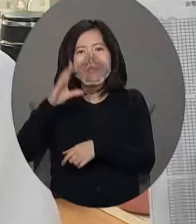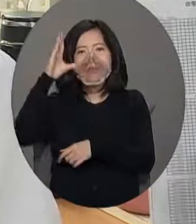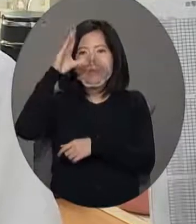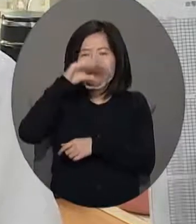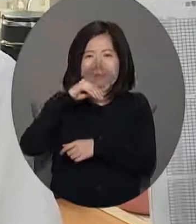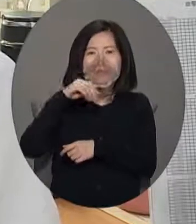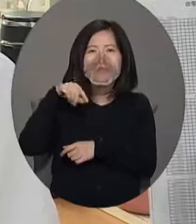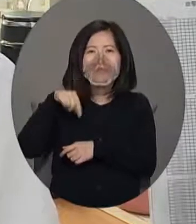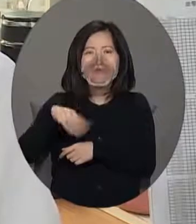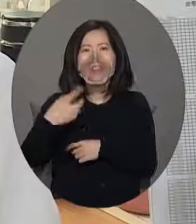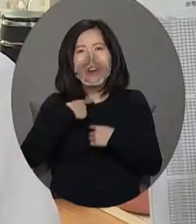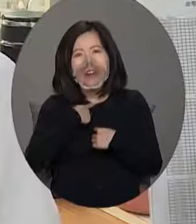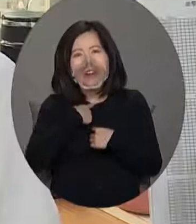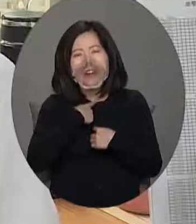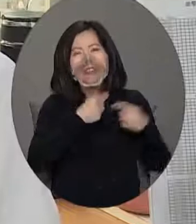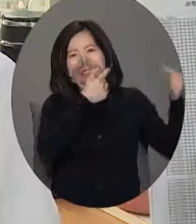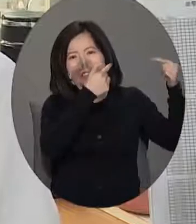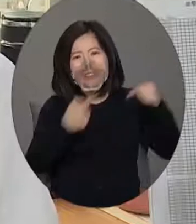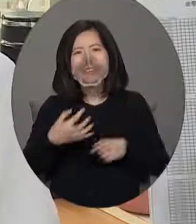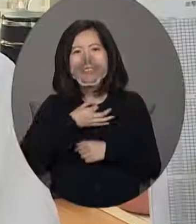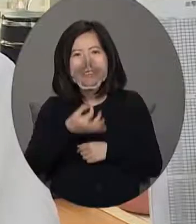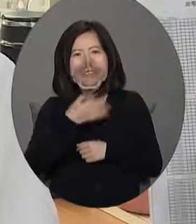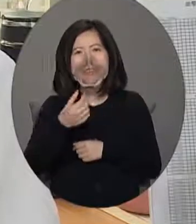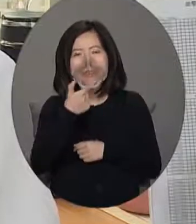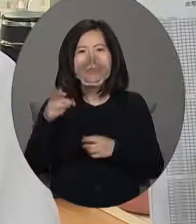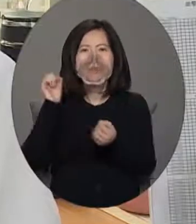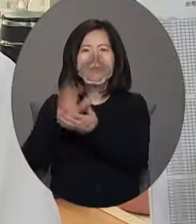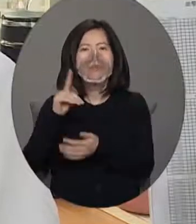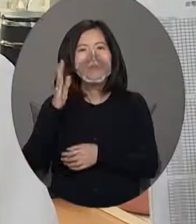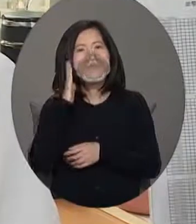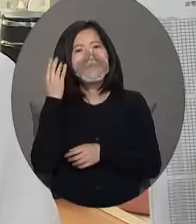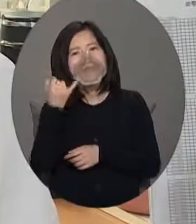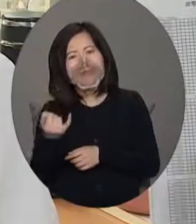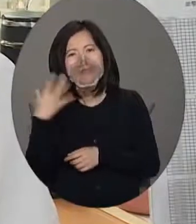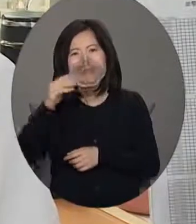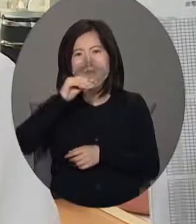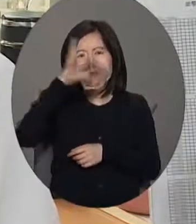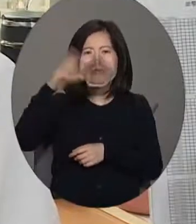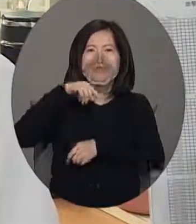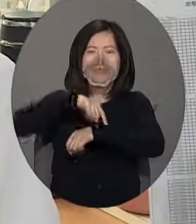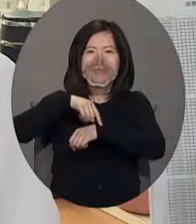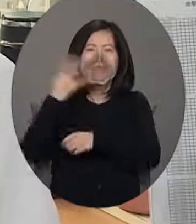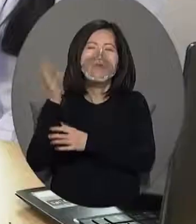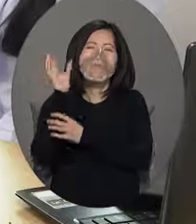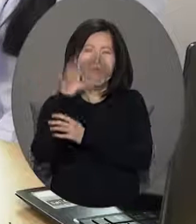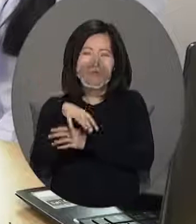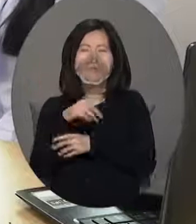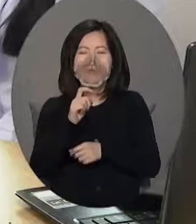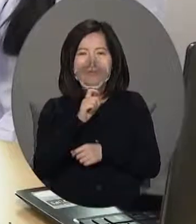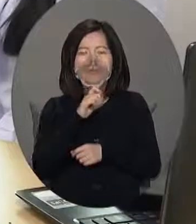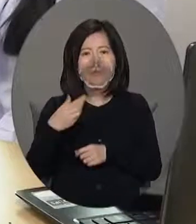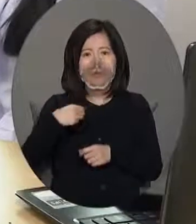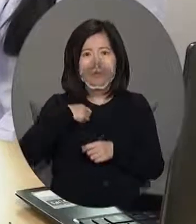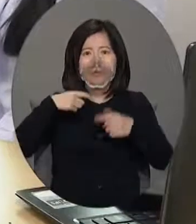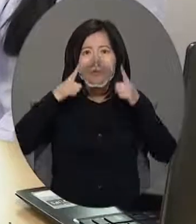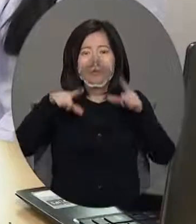黑咧係不斷嘅咳嗽啦，同埋多痰咧影響佢睡眠啦，亦都係令到佢日間有啲精神不振嘅情況嘅。咁我哋中醫